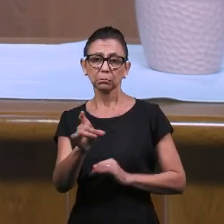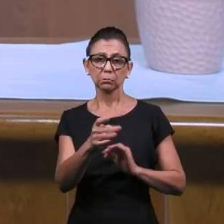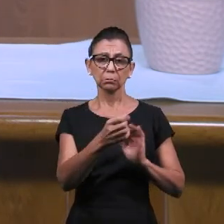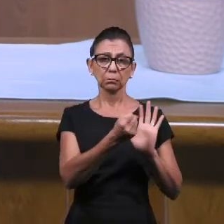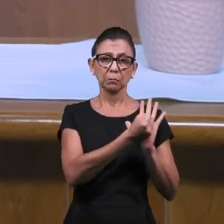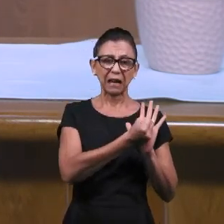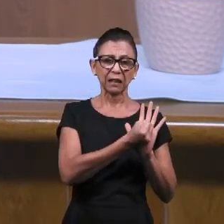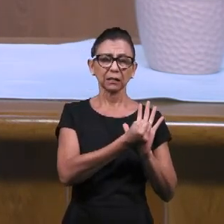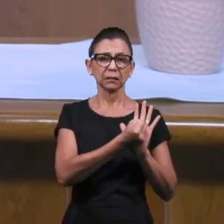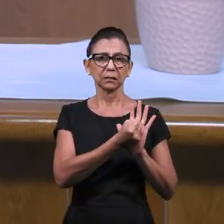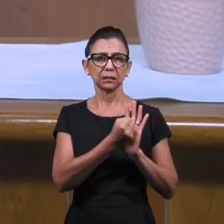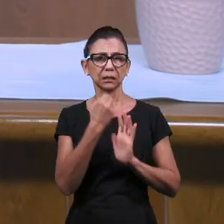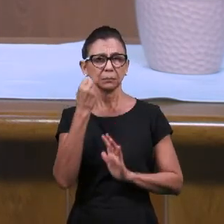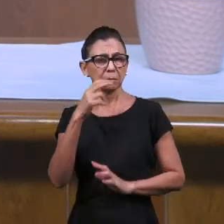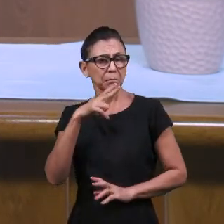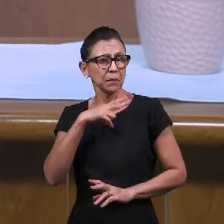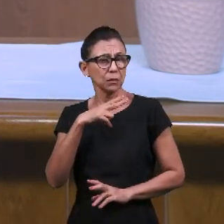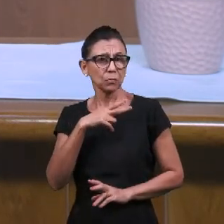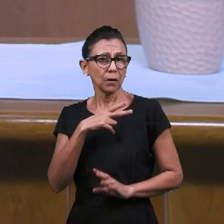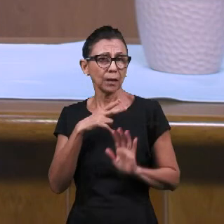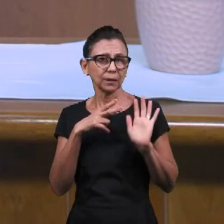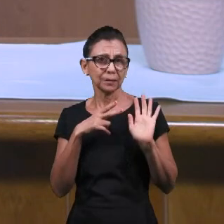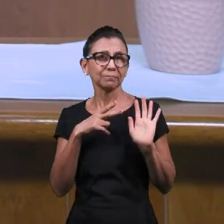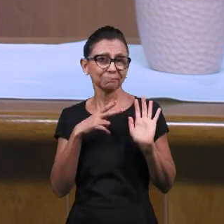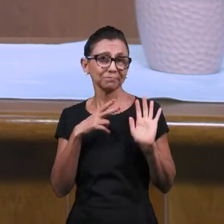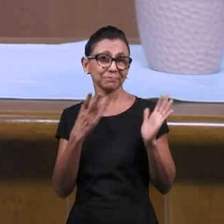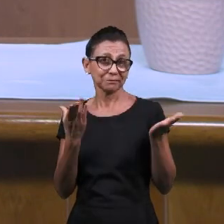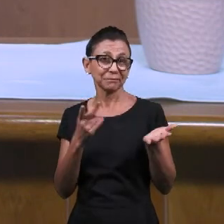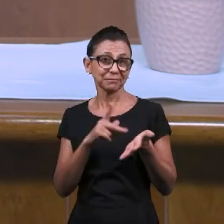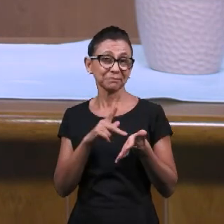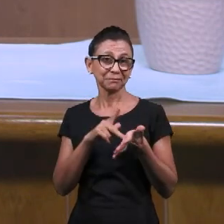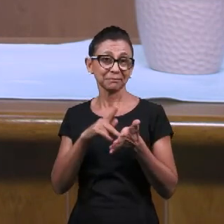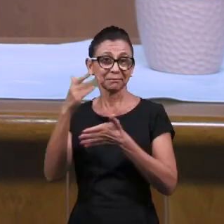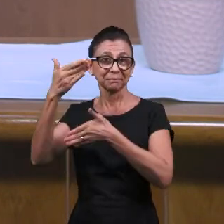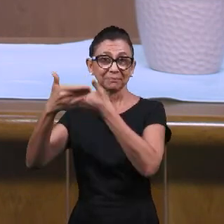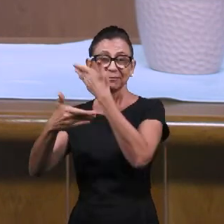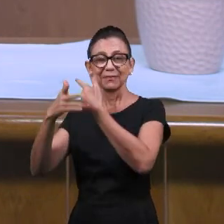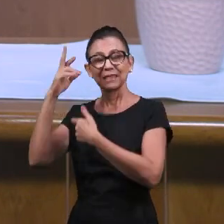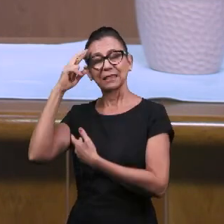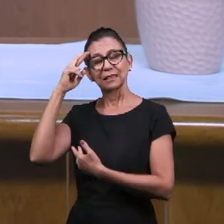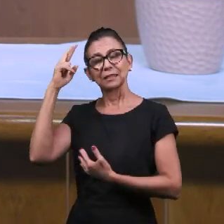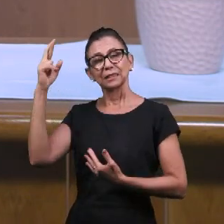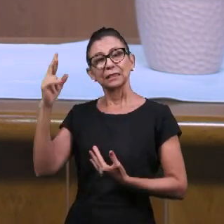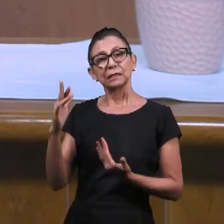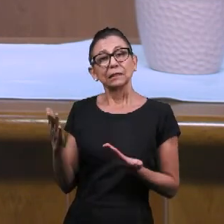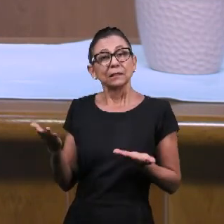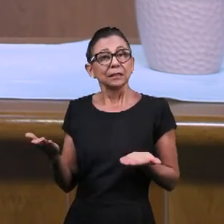вашими переживаниями, потому что каждый из нас несет в себя